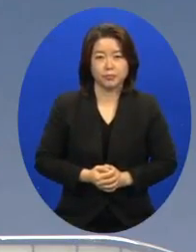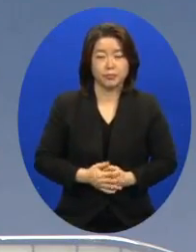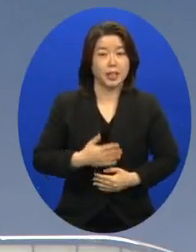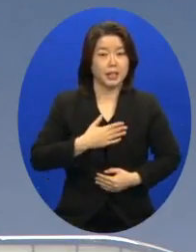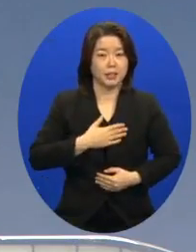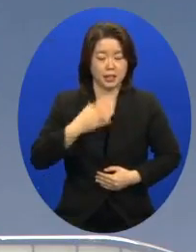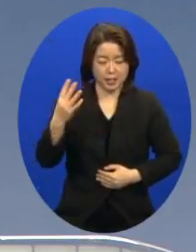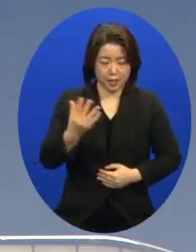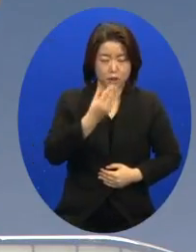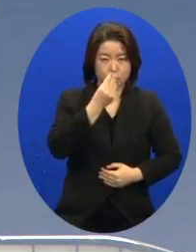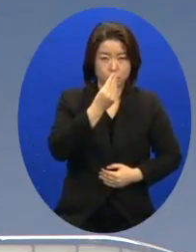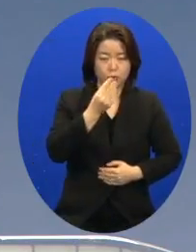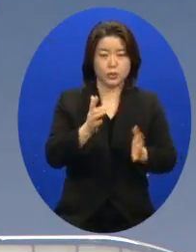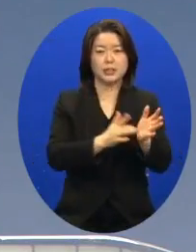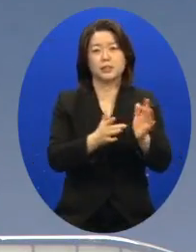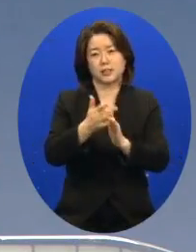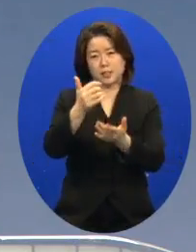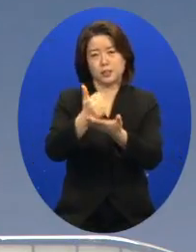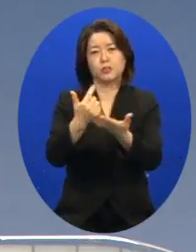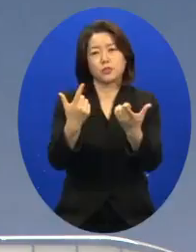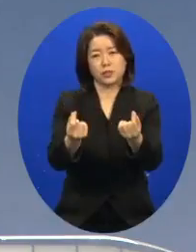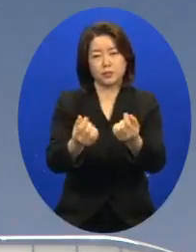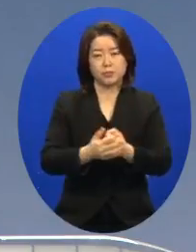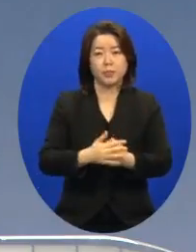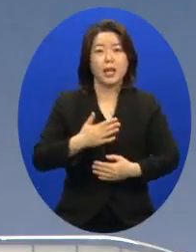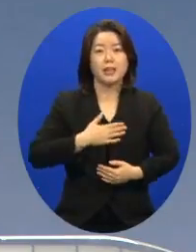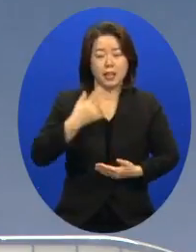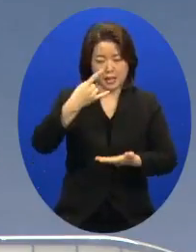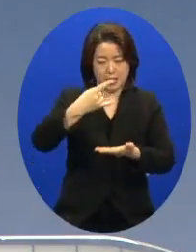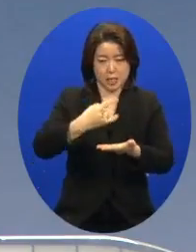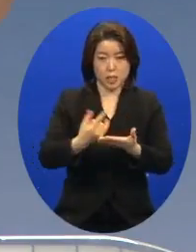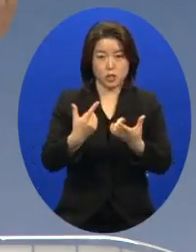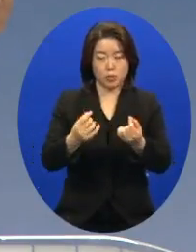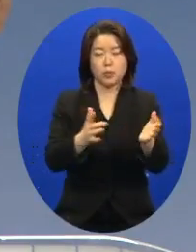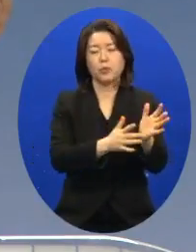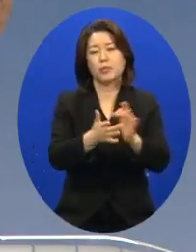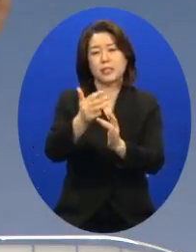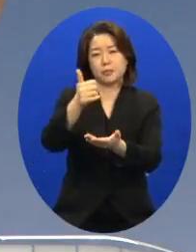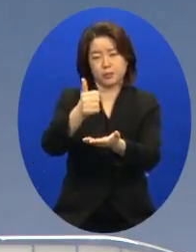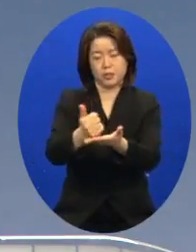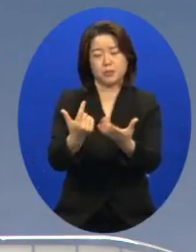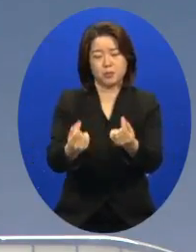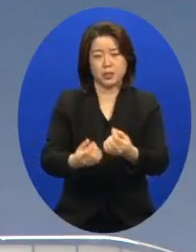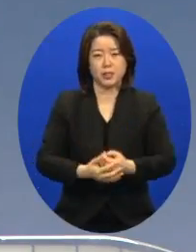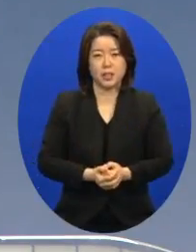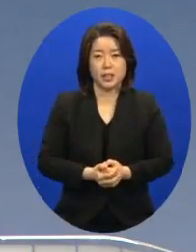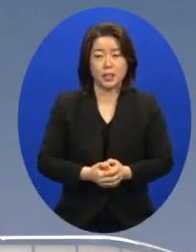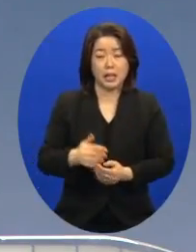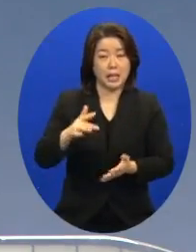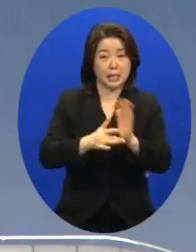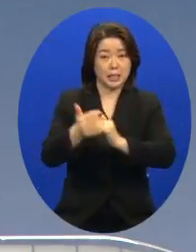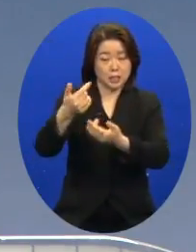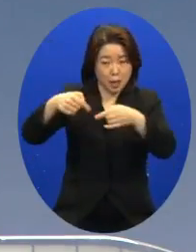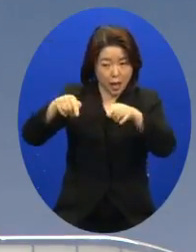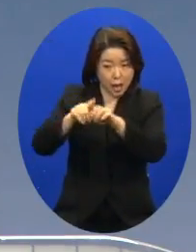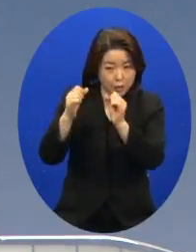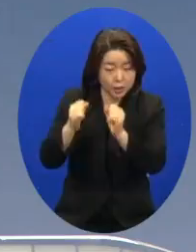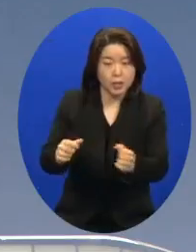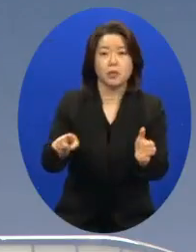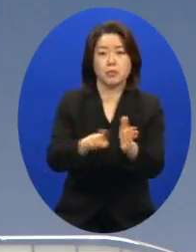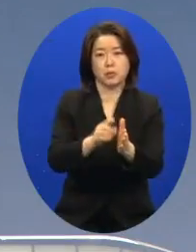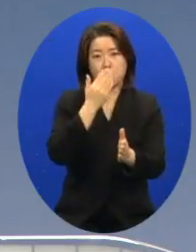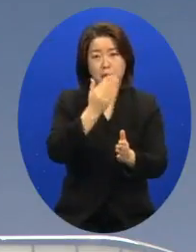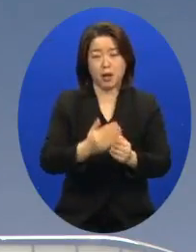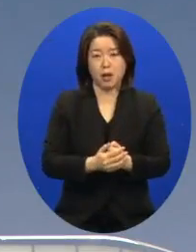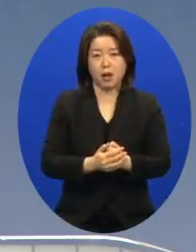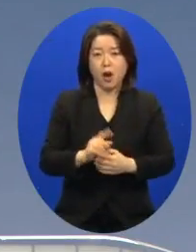나의 거룩은 예수님이십니다 나의 의로움 도 예수님이십니다 그 분이 함께 계시는게 믿어지는 데